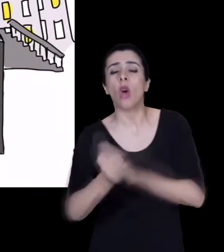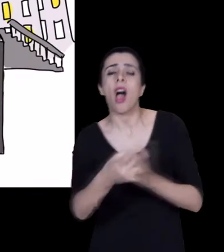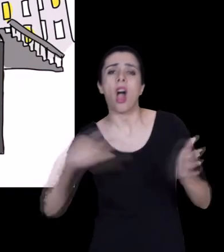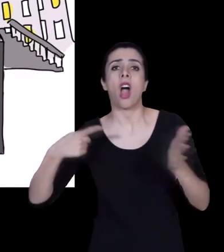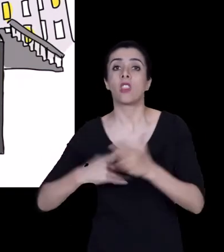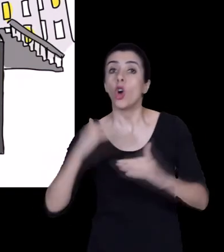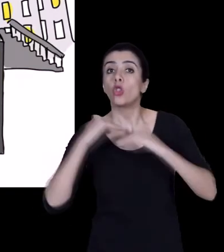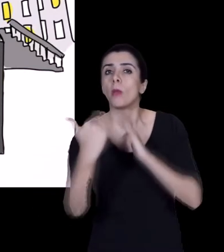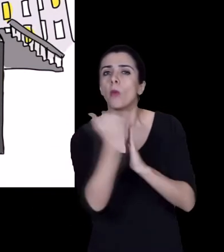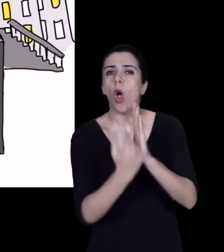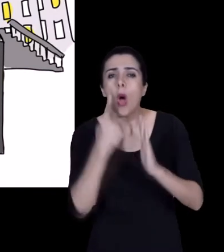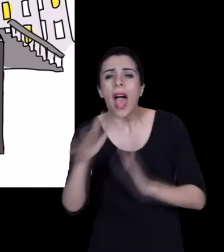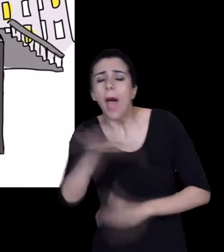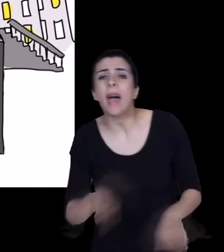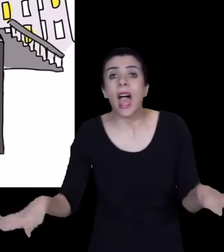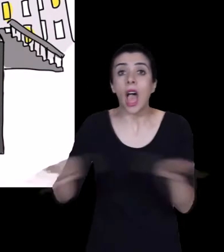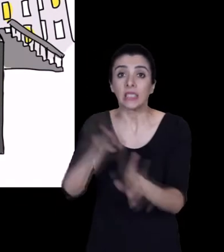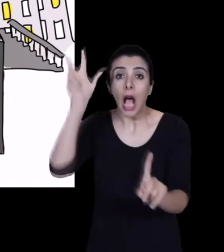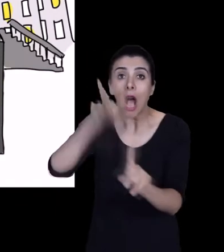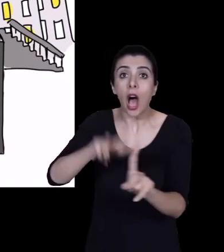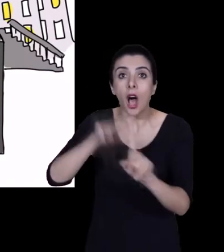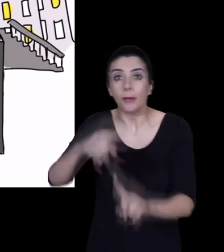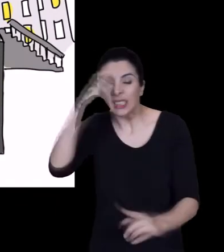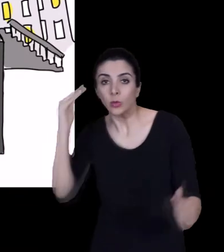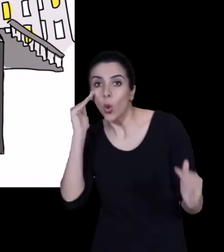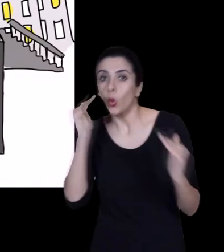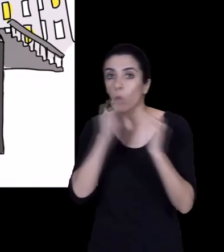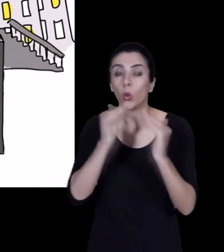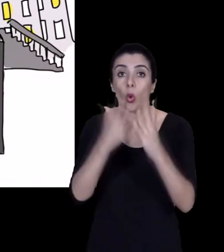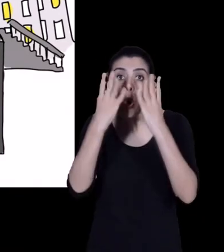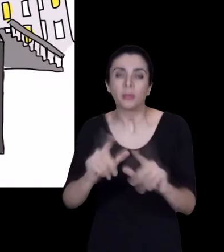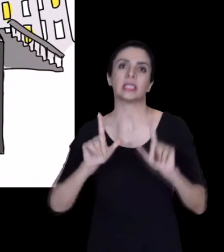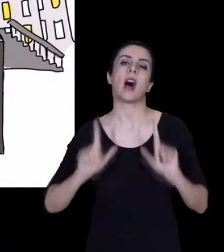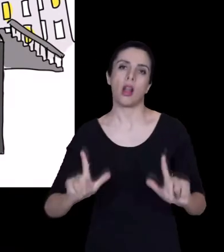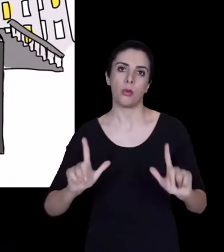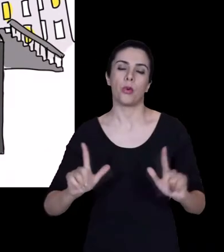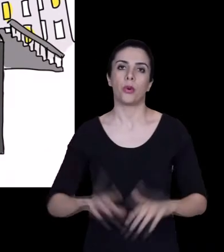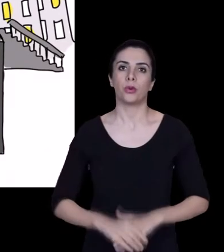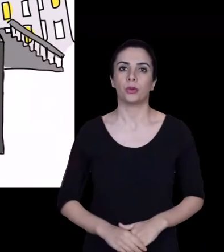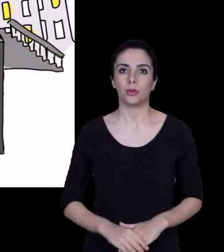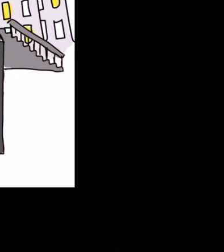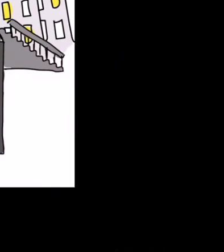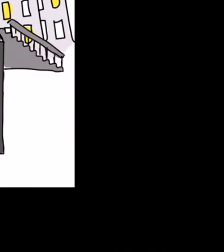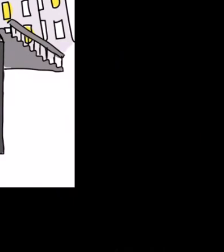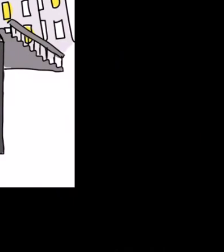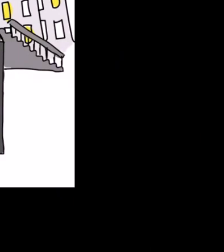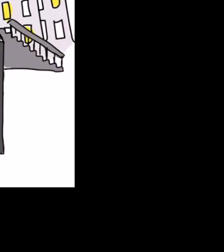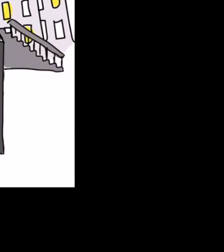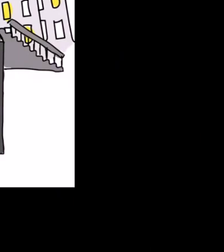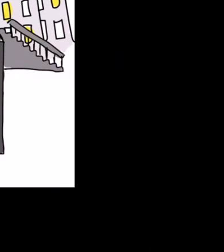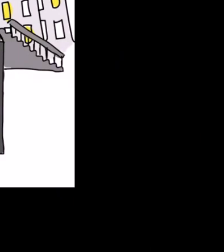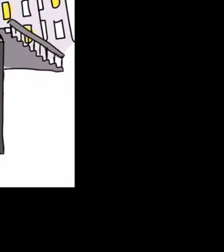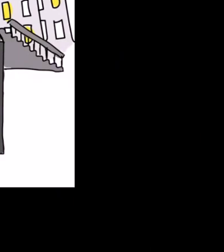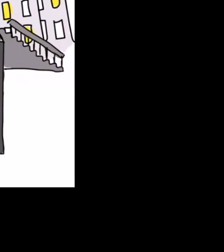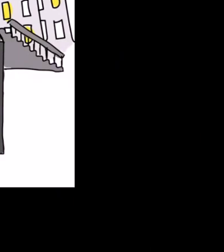Toplumsal düzenin herkesin eşit katılımına imkan verecek şekilde tasarlanması gereklidir. Görselde direk kenarı kaydırılıp üzerine